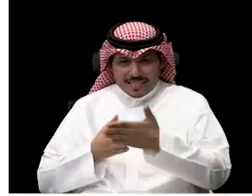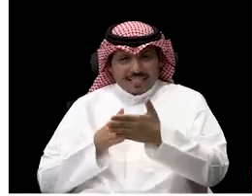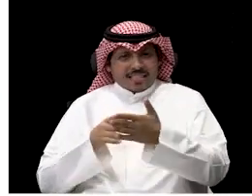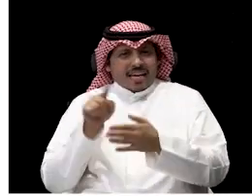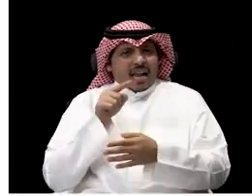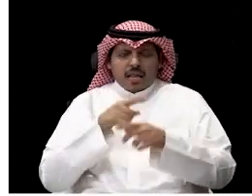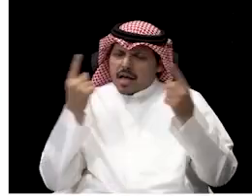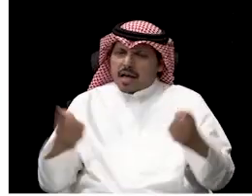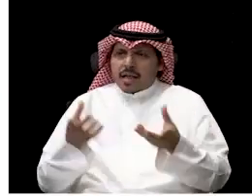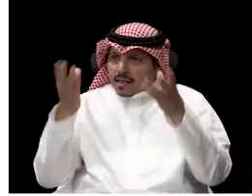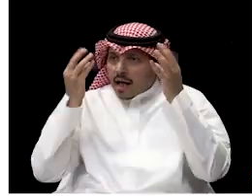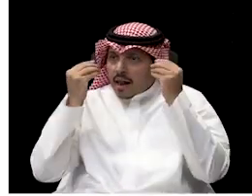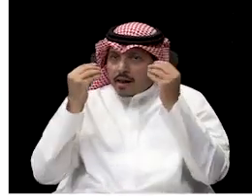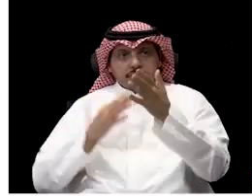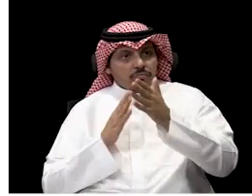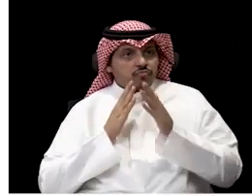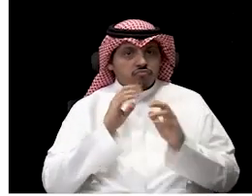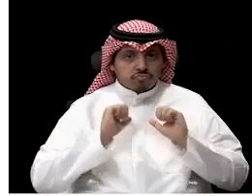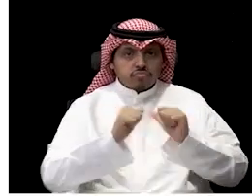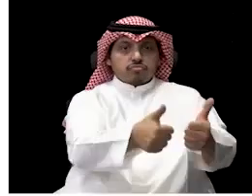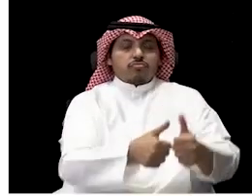ثم إنجازاته الذاتية.